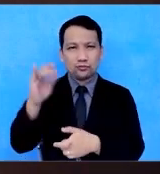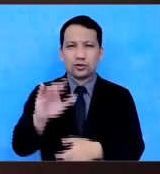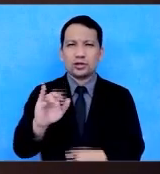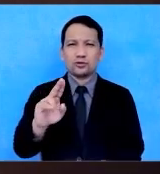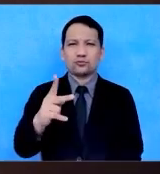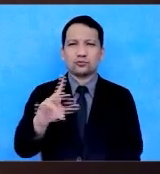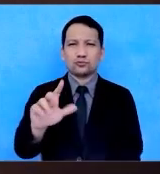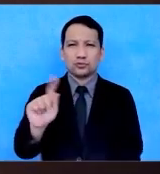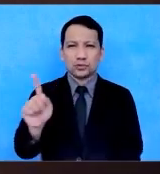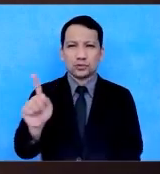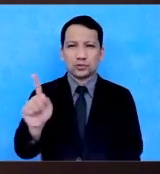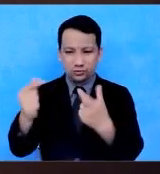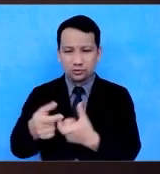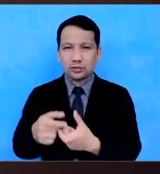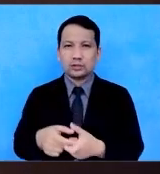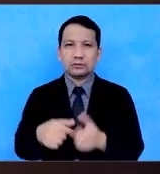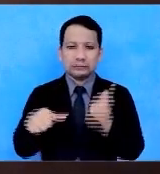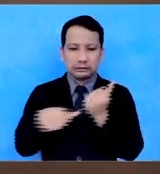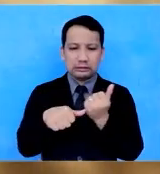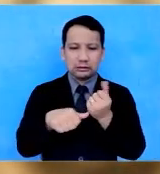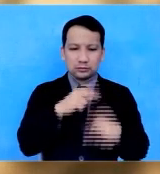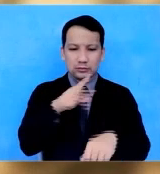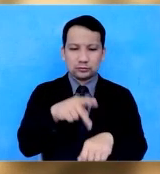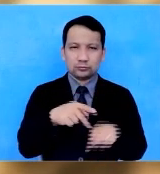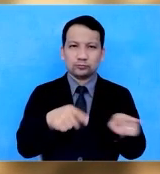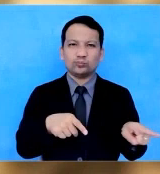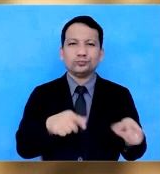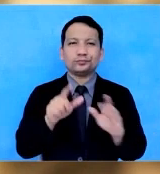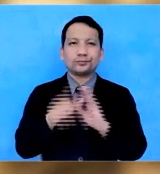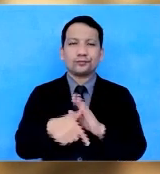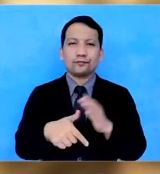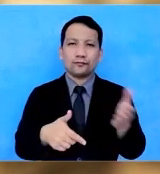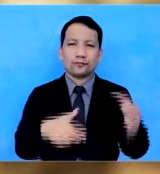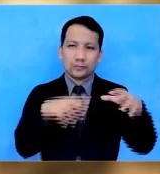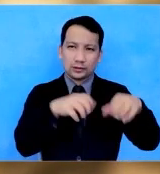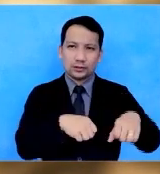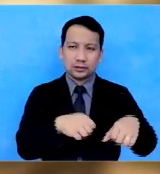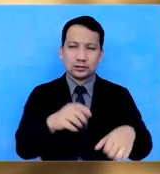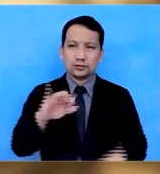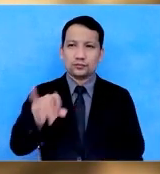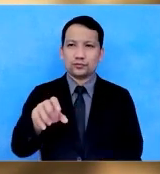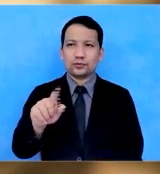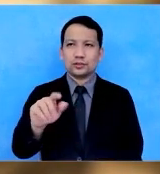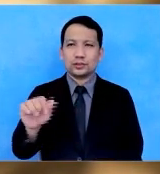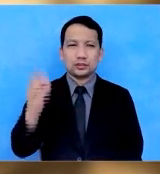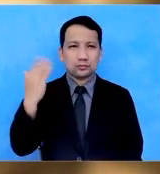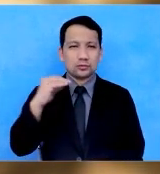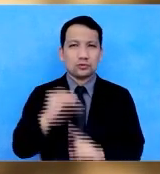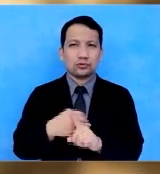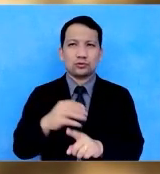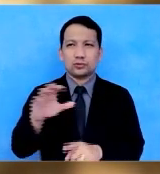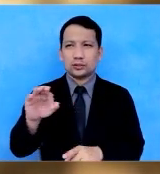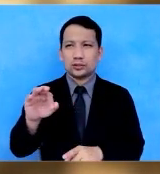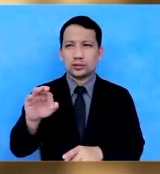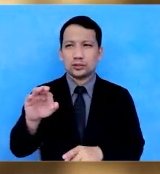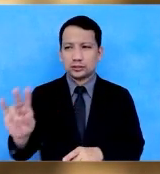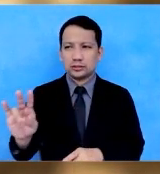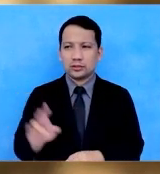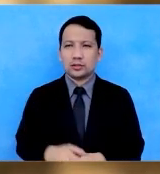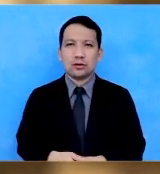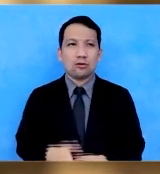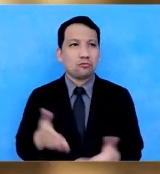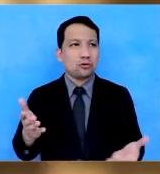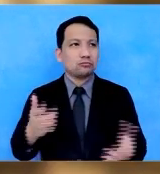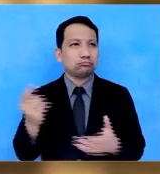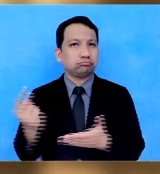ng assistance ng Japanese police sa Pilipinas. At kalaunan, nahuli rin si Fujita noong October 1997. Wala pang isang